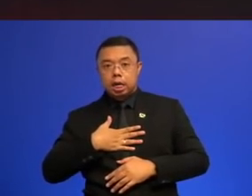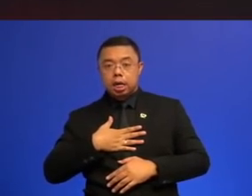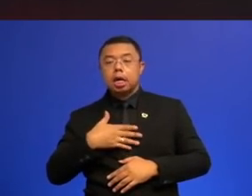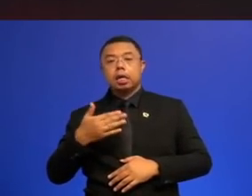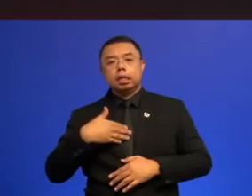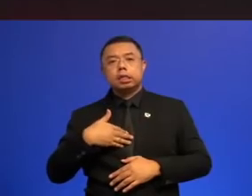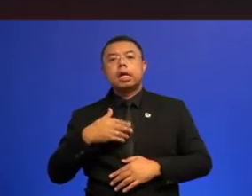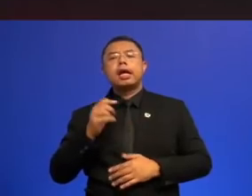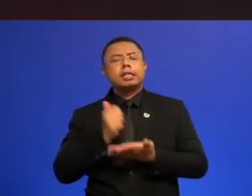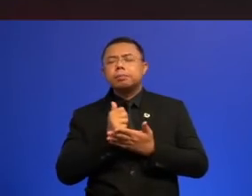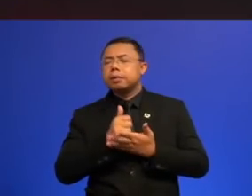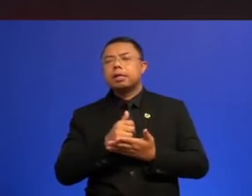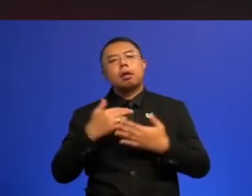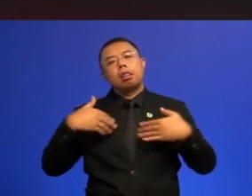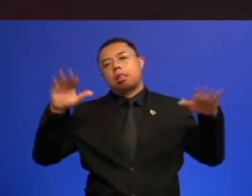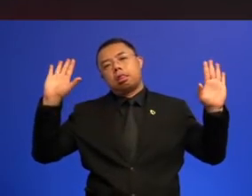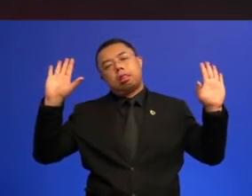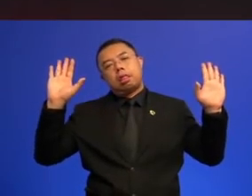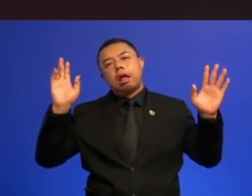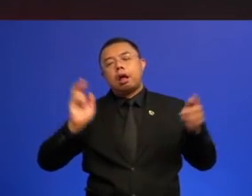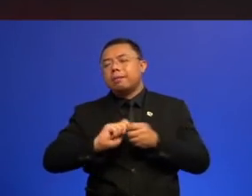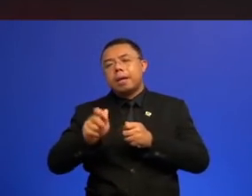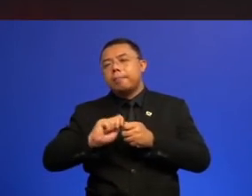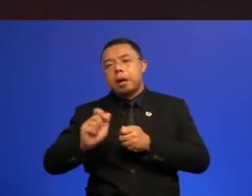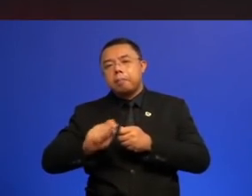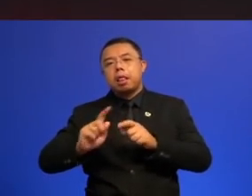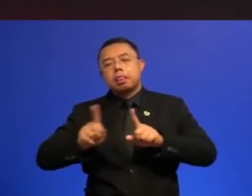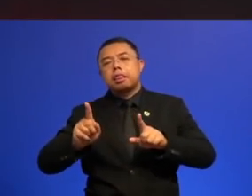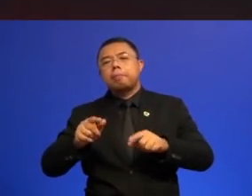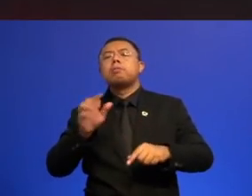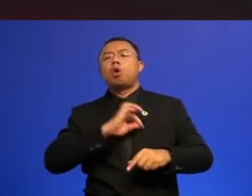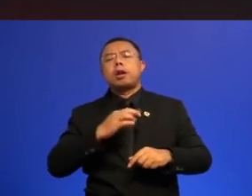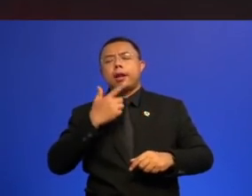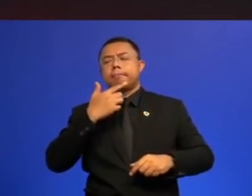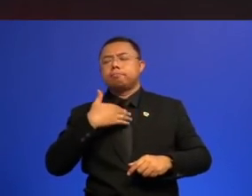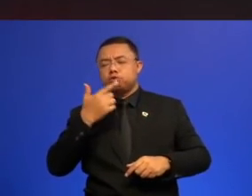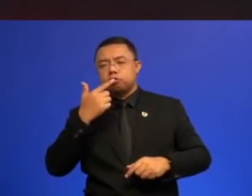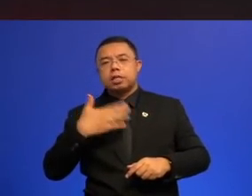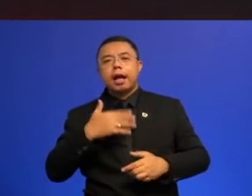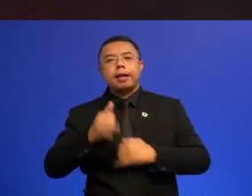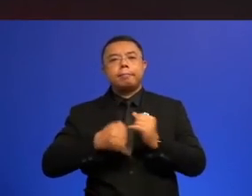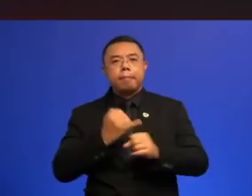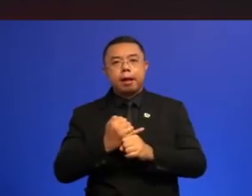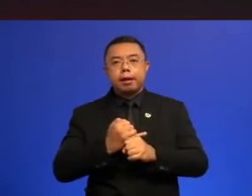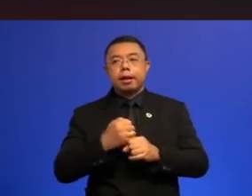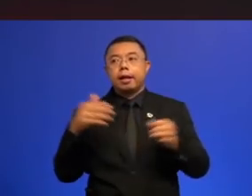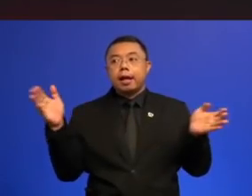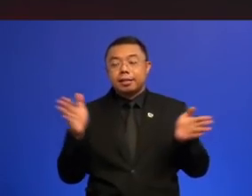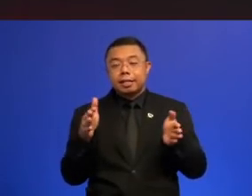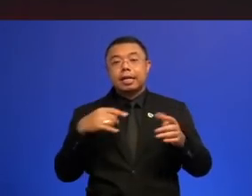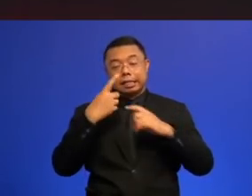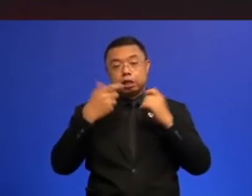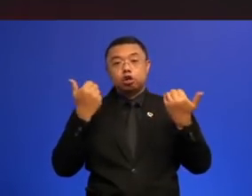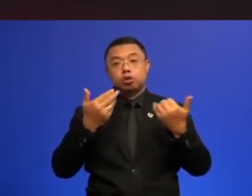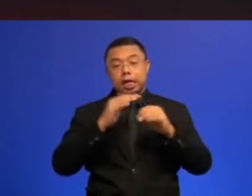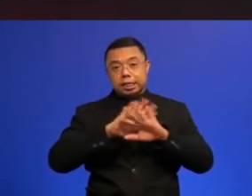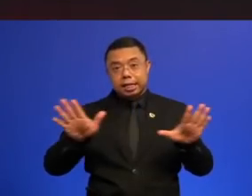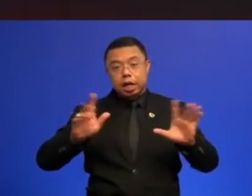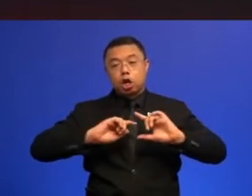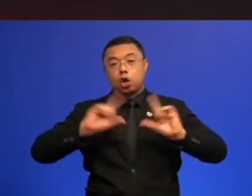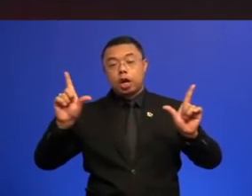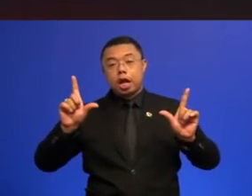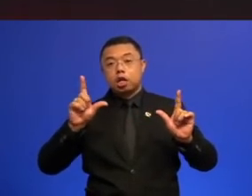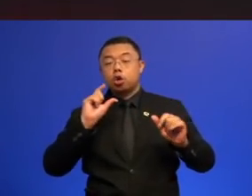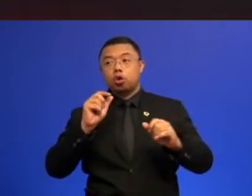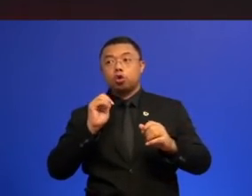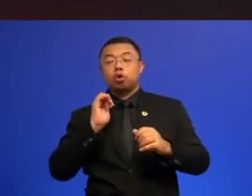Padahal saya juga sebenarnya tidak mampu secara finansial, hanya bermodalkan iman. Singkat cerita, hutang di bank sudah lunas. Untuk